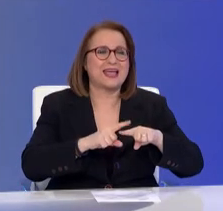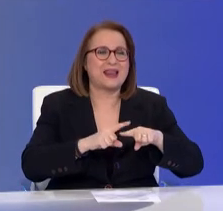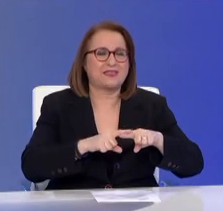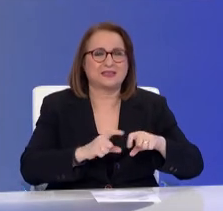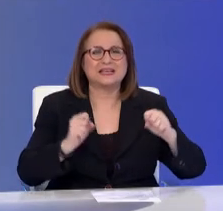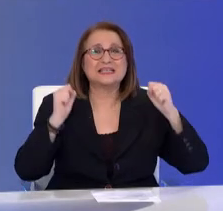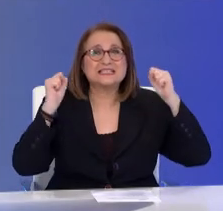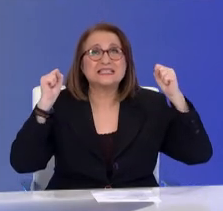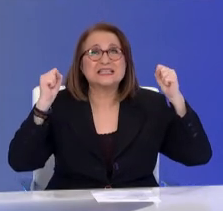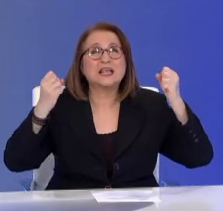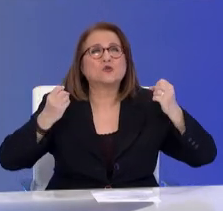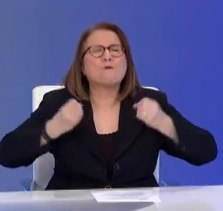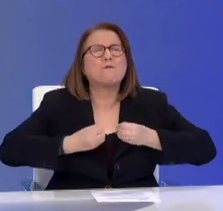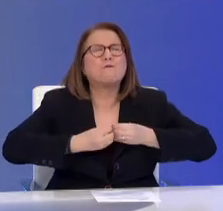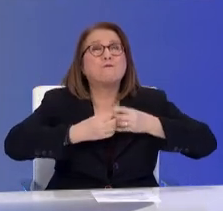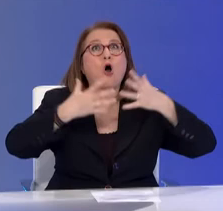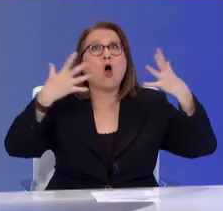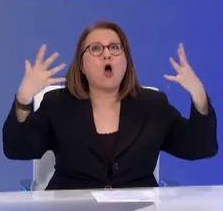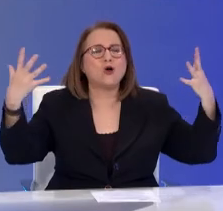αέναο φως της Ελλάδος.